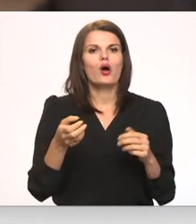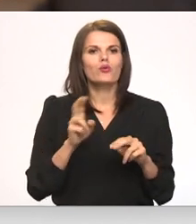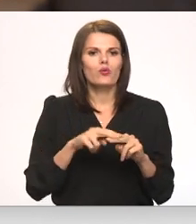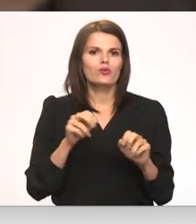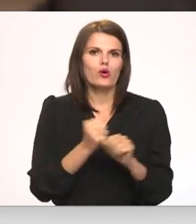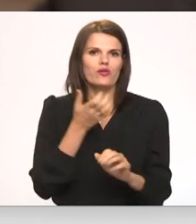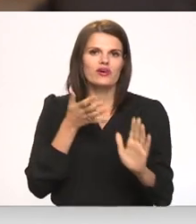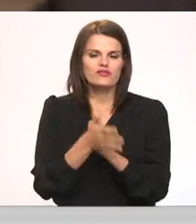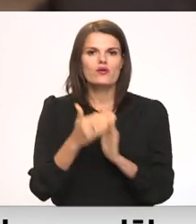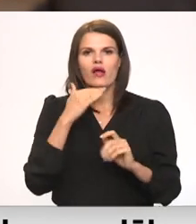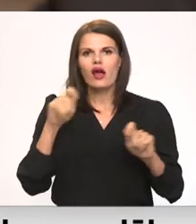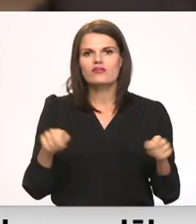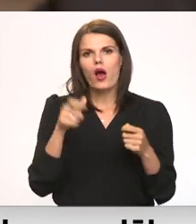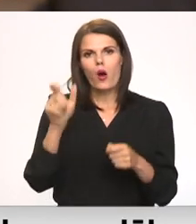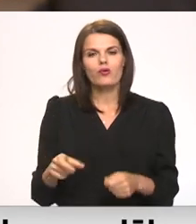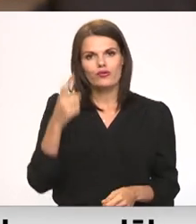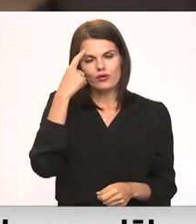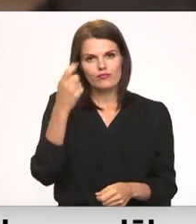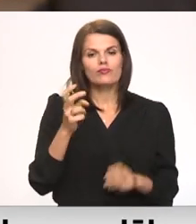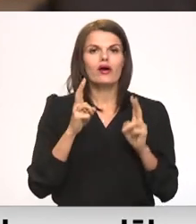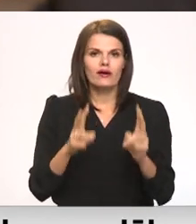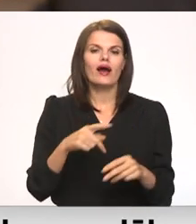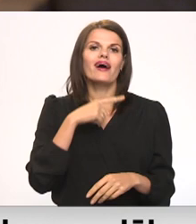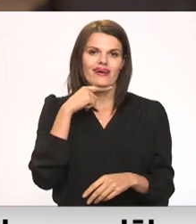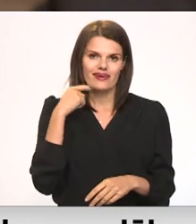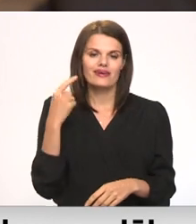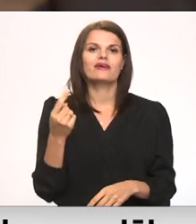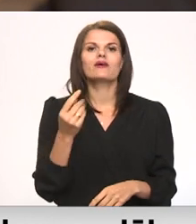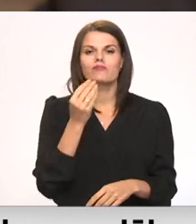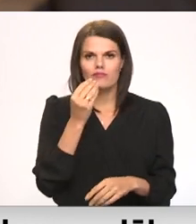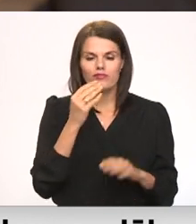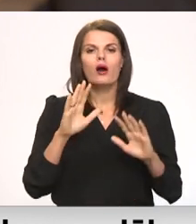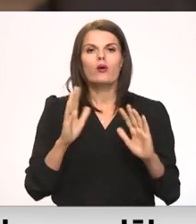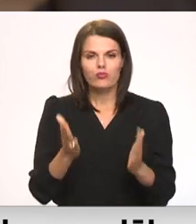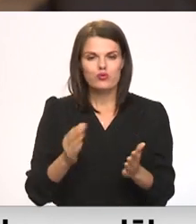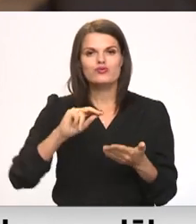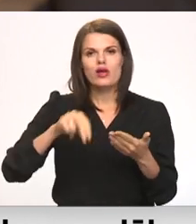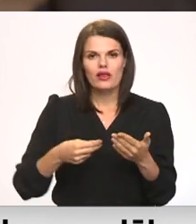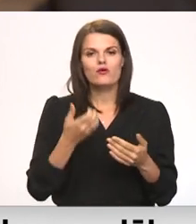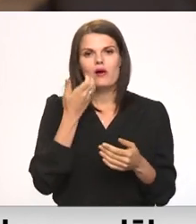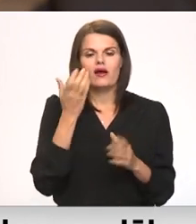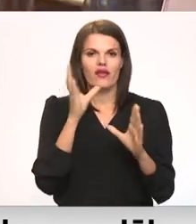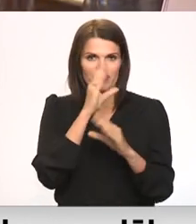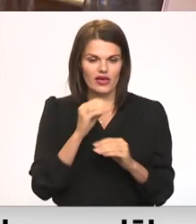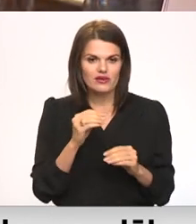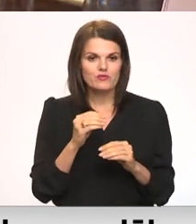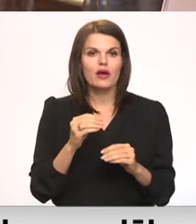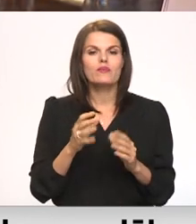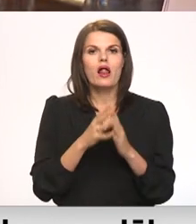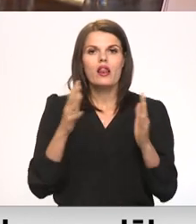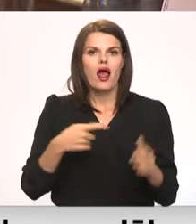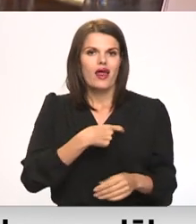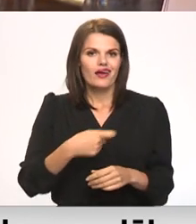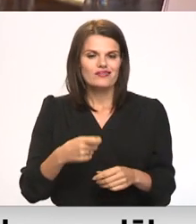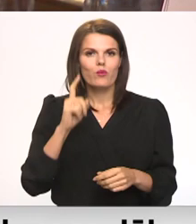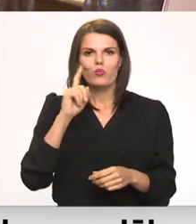klases audzinātāju nodot šo ziņu, ka viņš pauž vēlmi, jā, viņš pauž gatavību, mēs slēgsim to līgumu, ko līdz tas būs iespējams. Lielais